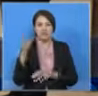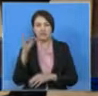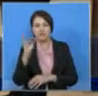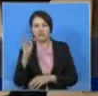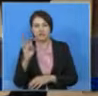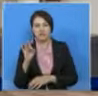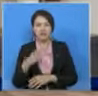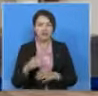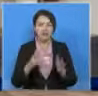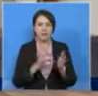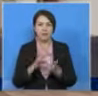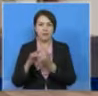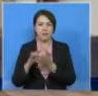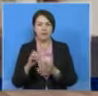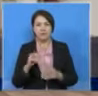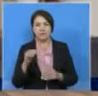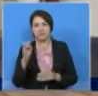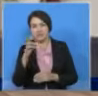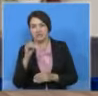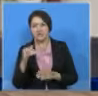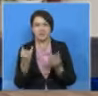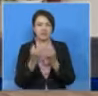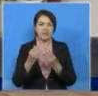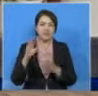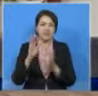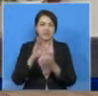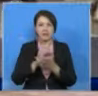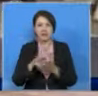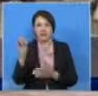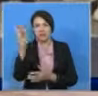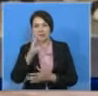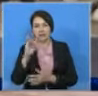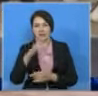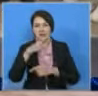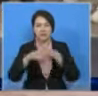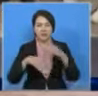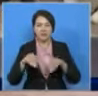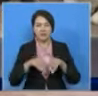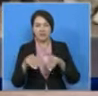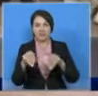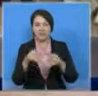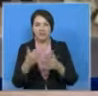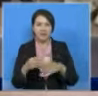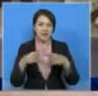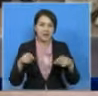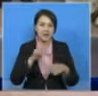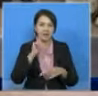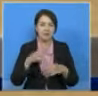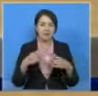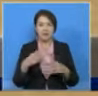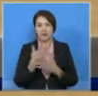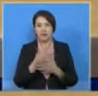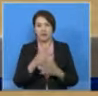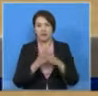здесь прошла экскурсия вакуум саргасс где гости ознакомились с историей возникновения песчаной долины а молодые лидеры из разных районов поделились